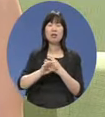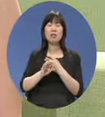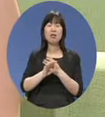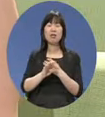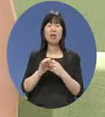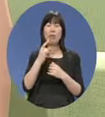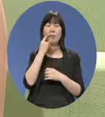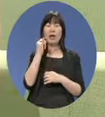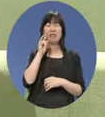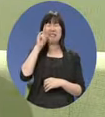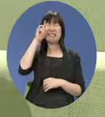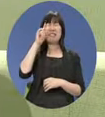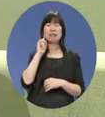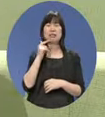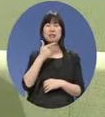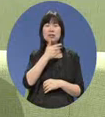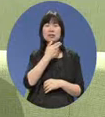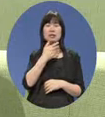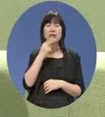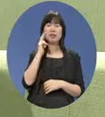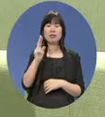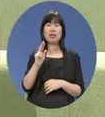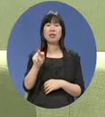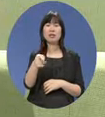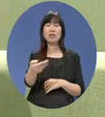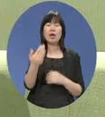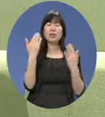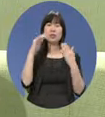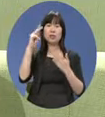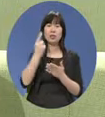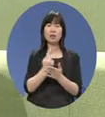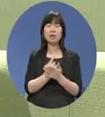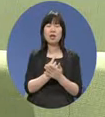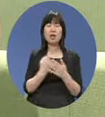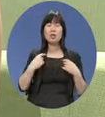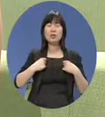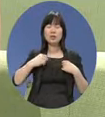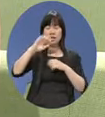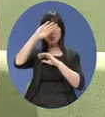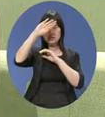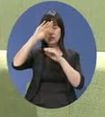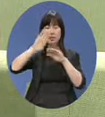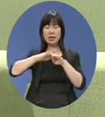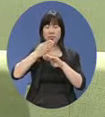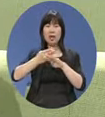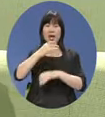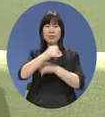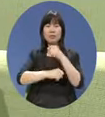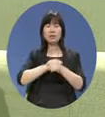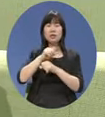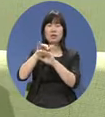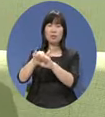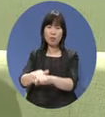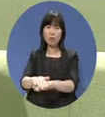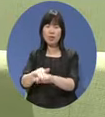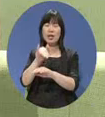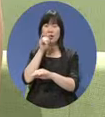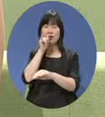짜증나잖아요. 그럴 경우에는 너가 학교에 돌아와서 너의 옷이나 양말을 아무데나